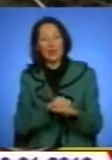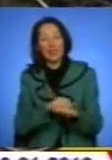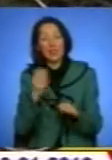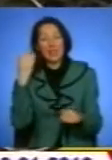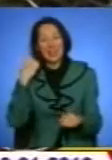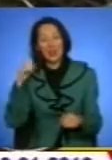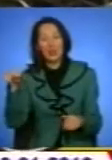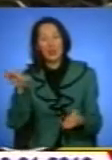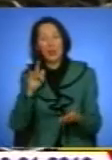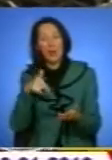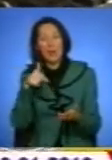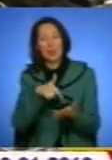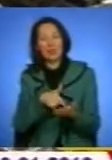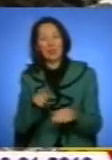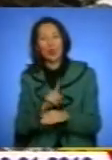– місто